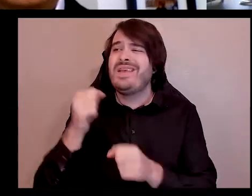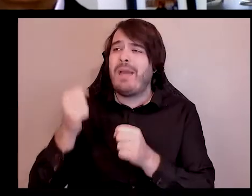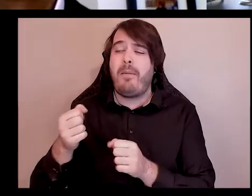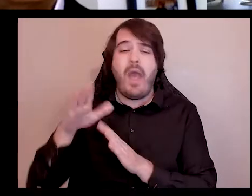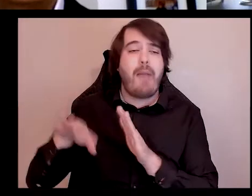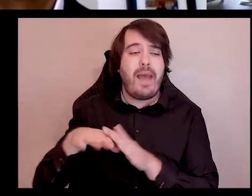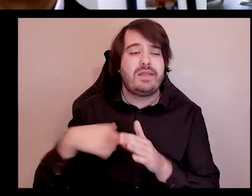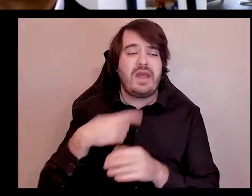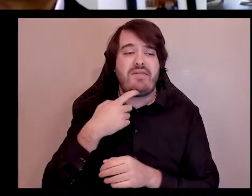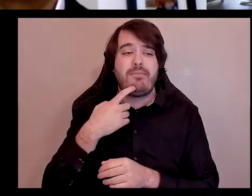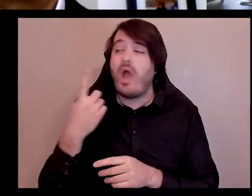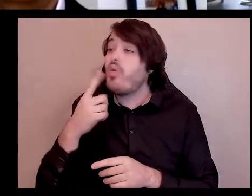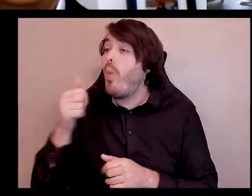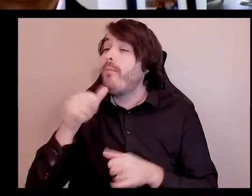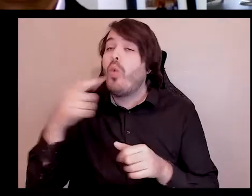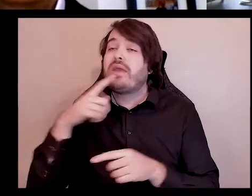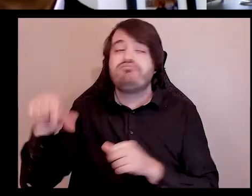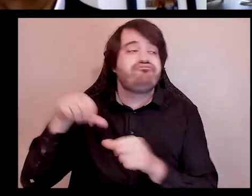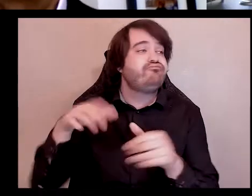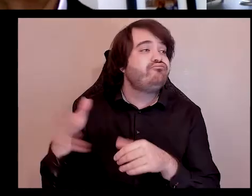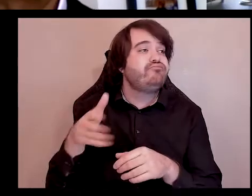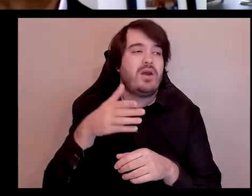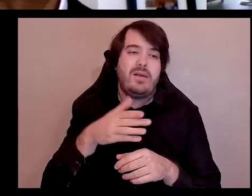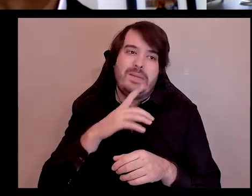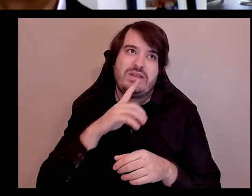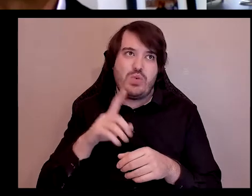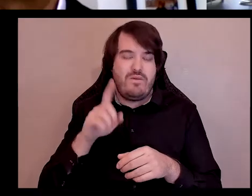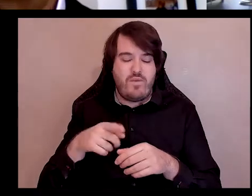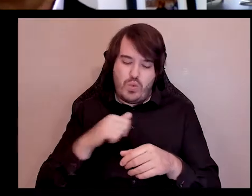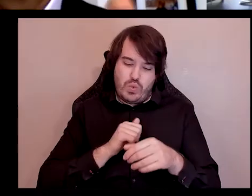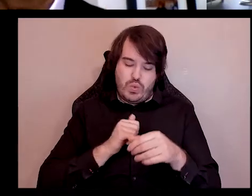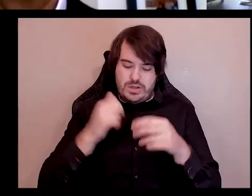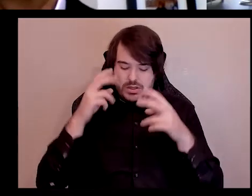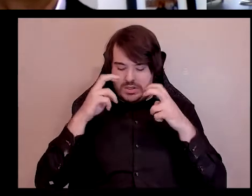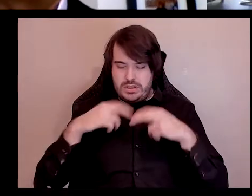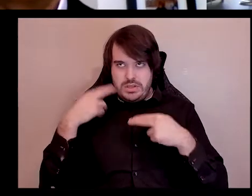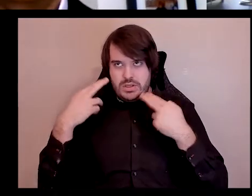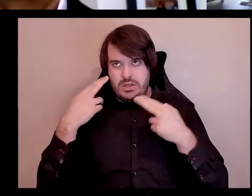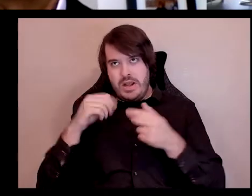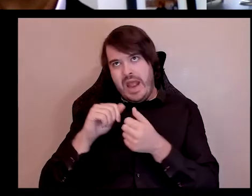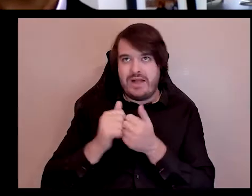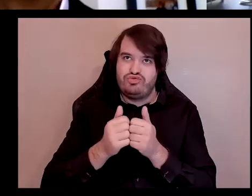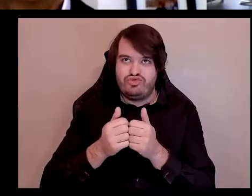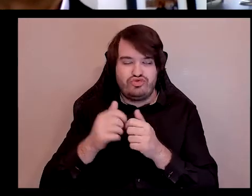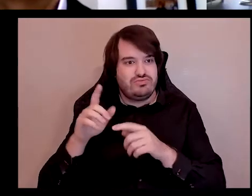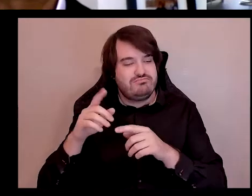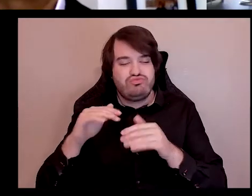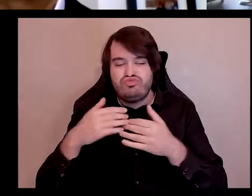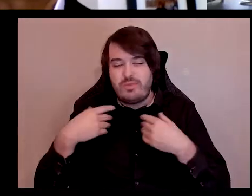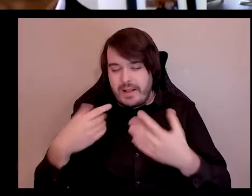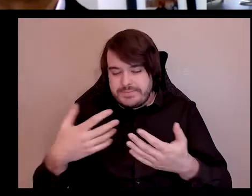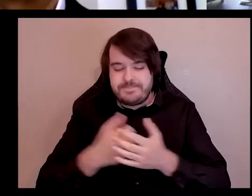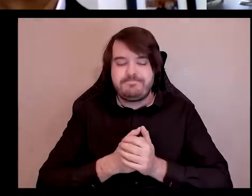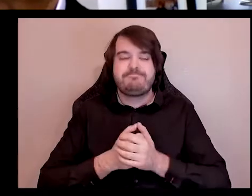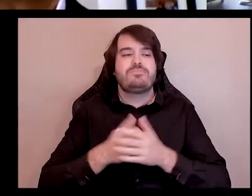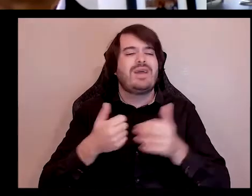rare, c'est possible que je puisse aspirer à ça. Mais si on peut me remplacer facilement par quelqu'un qui arrive comme ça, indéniablement, je dois